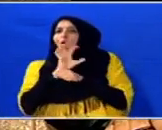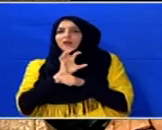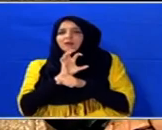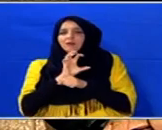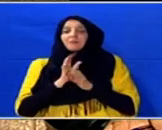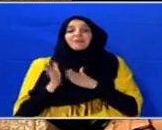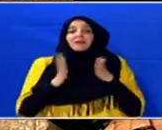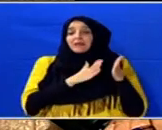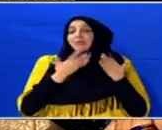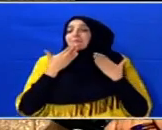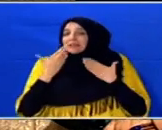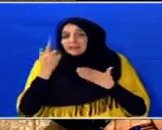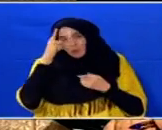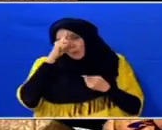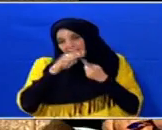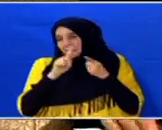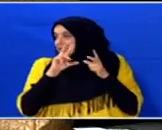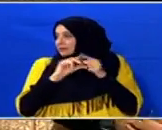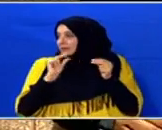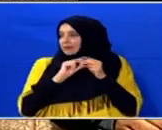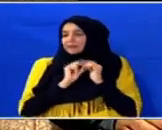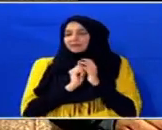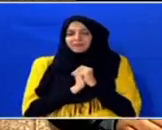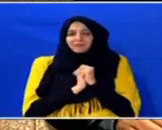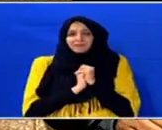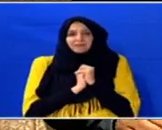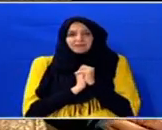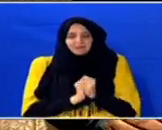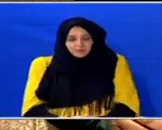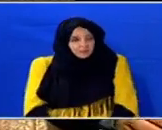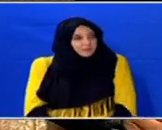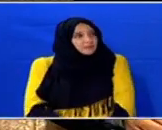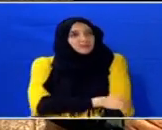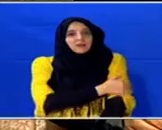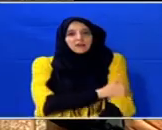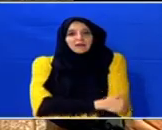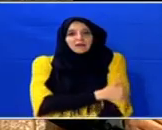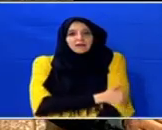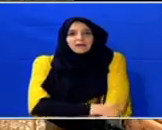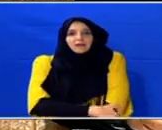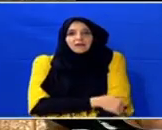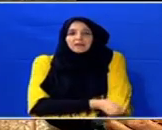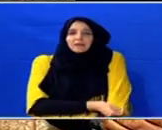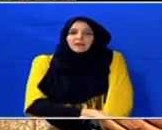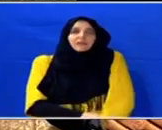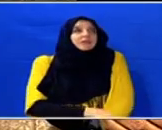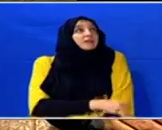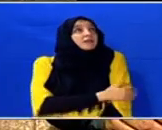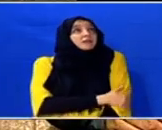عبر الأرقام الظاهرة أسفل الشاشة. نبدأ إن شاء الله بأول اتصال. أم شيماء من البرج، السلام عليكم.